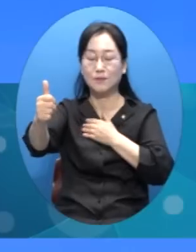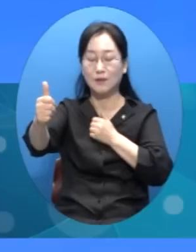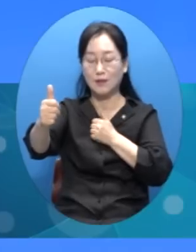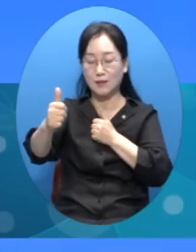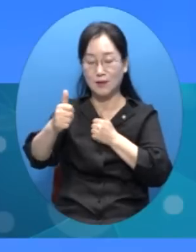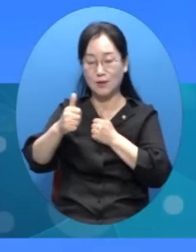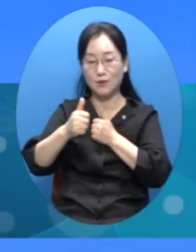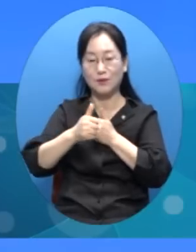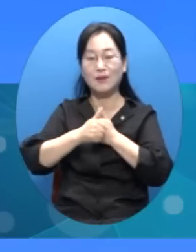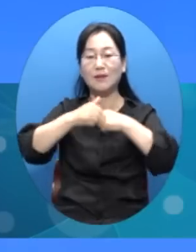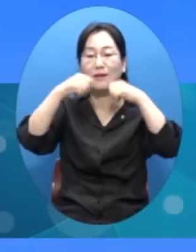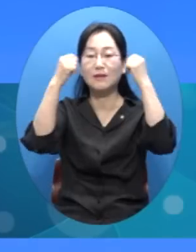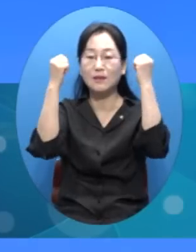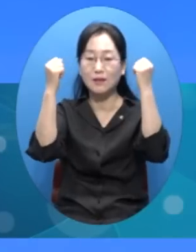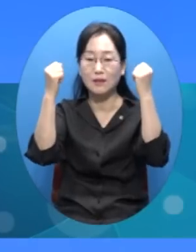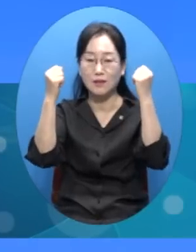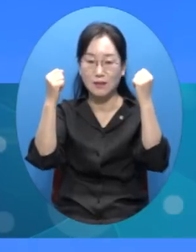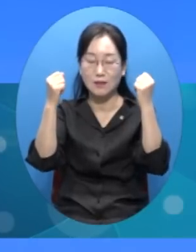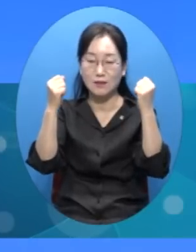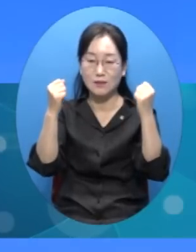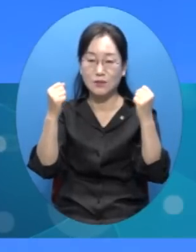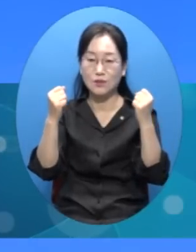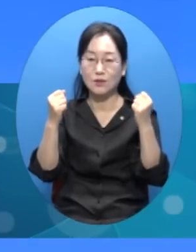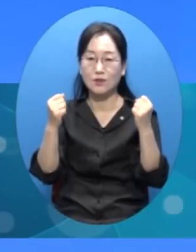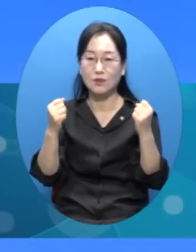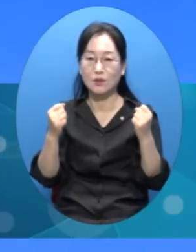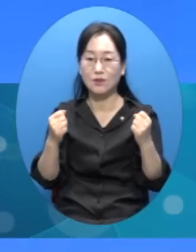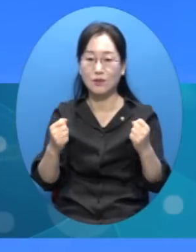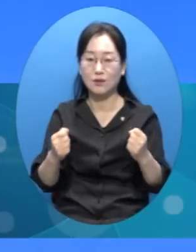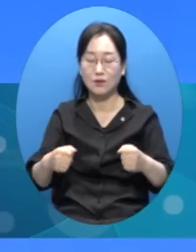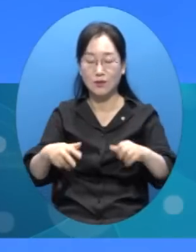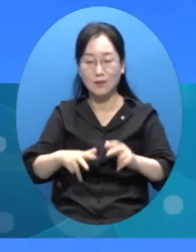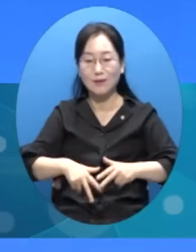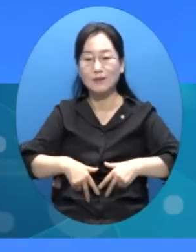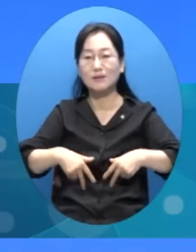주님 내 곁에 계셔